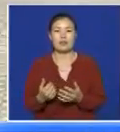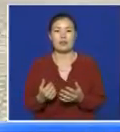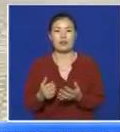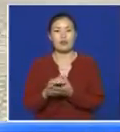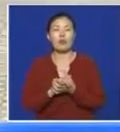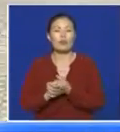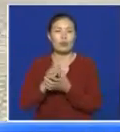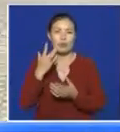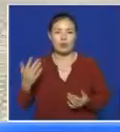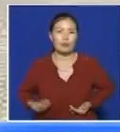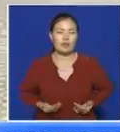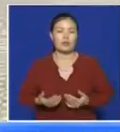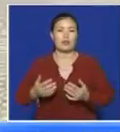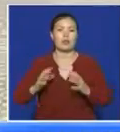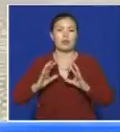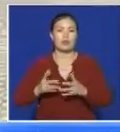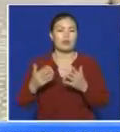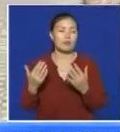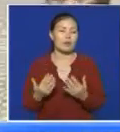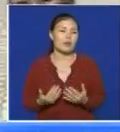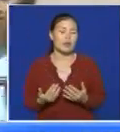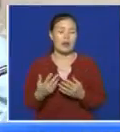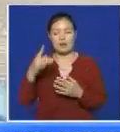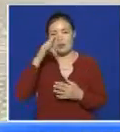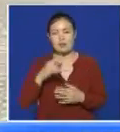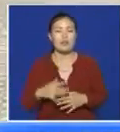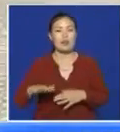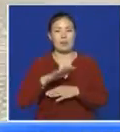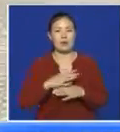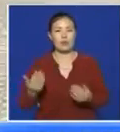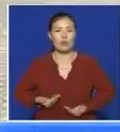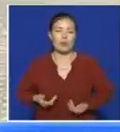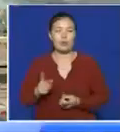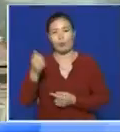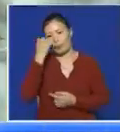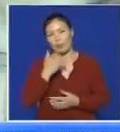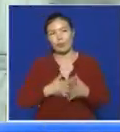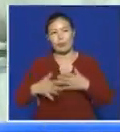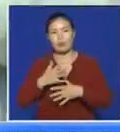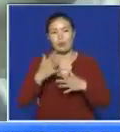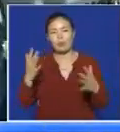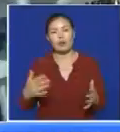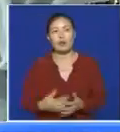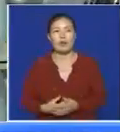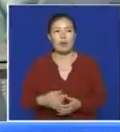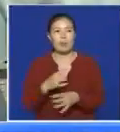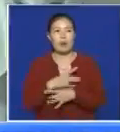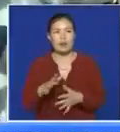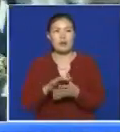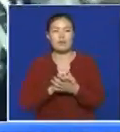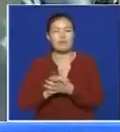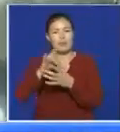келе жатқан бейбіт ел болып саналады. Қазақстанда тұрып жатқаныма қуаныштымын. Праздником, с днем единства